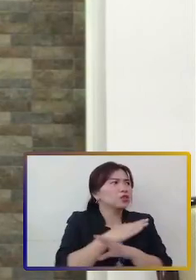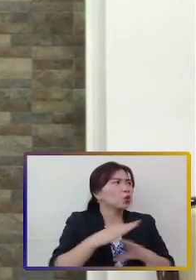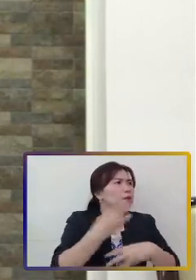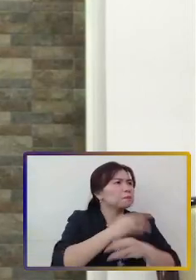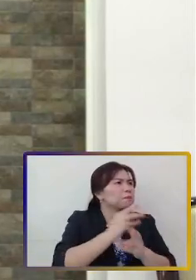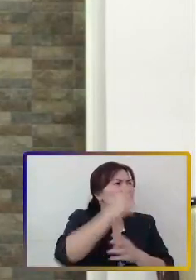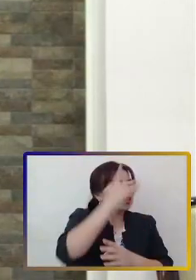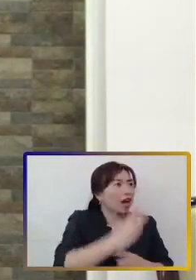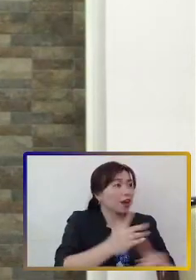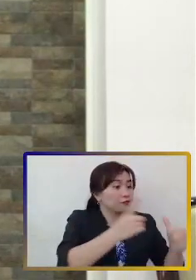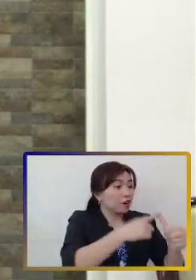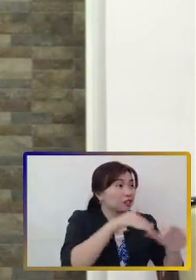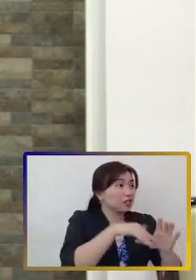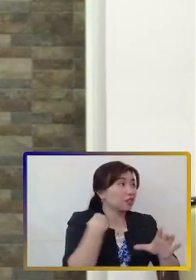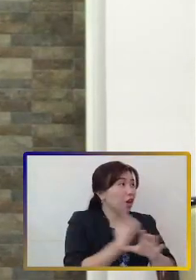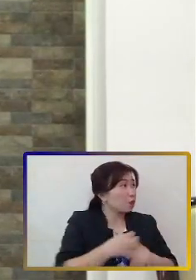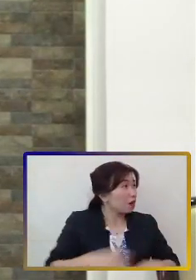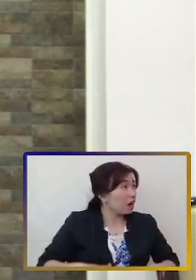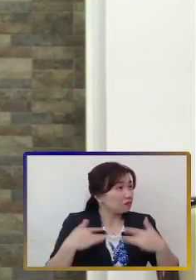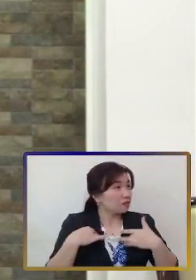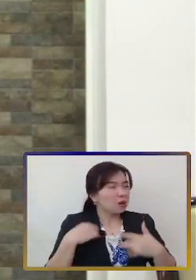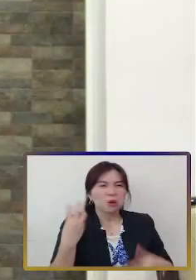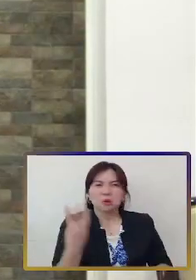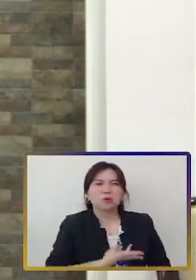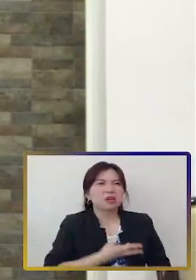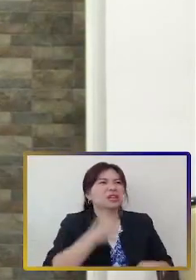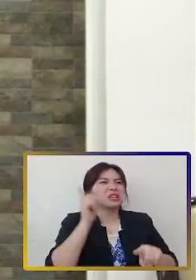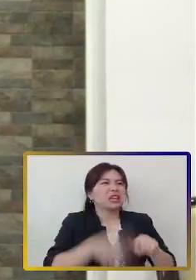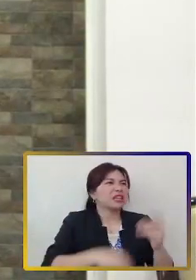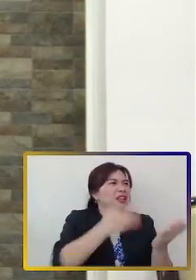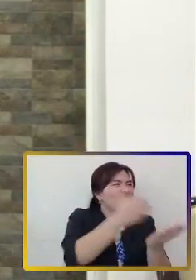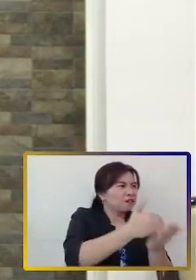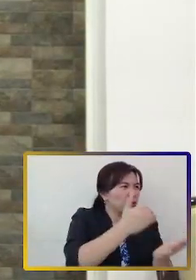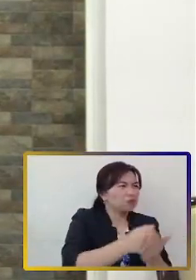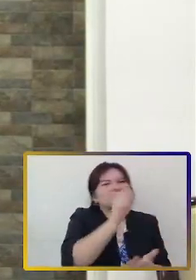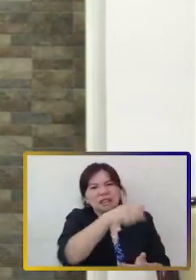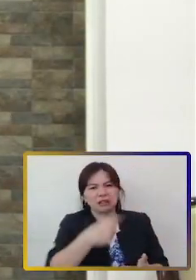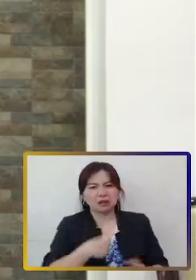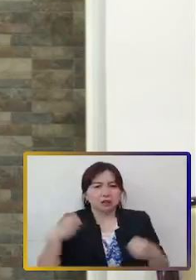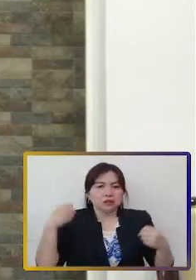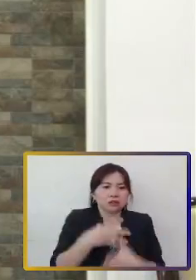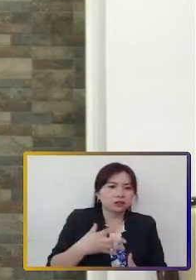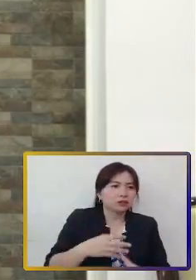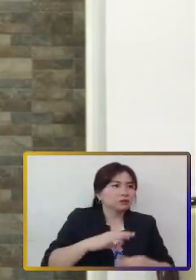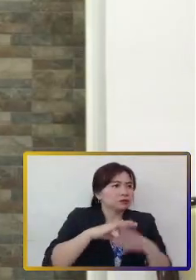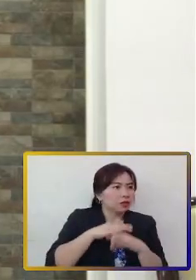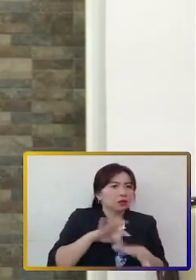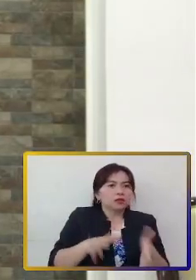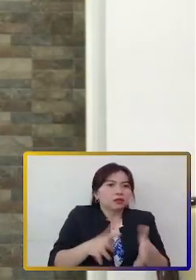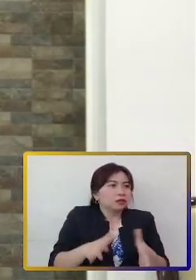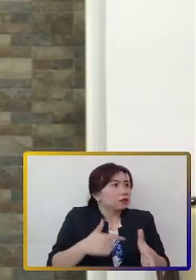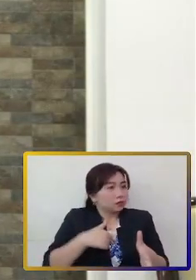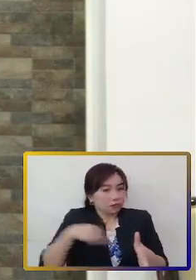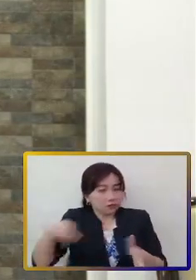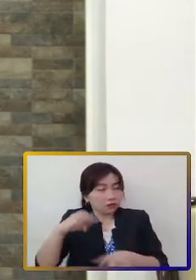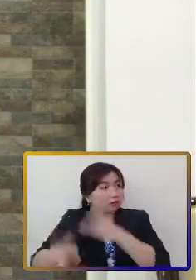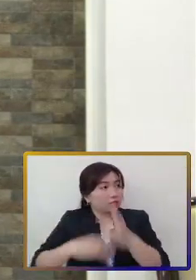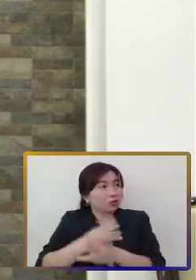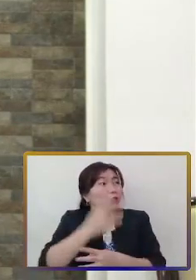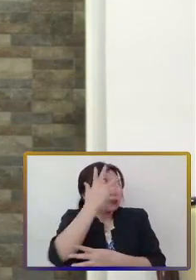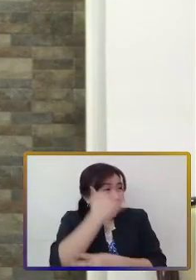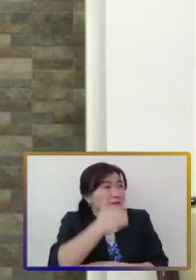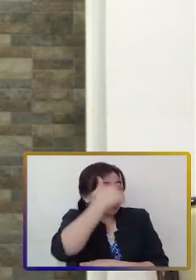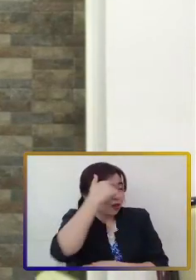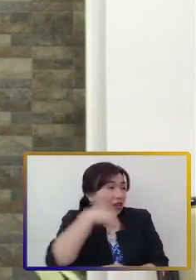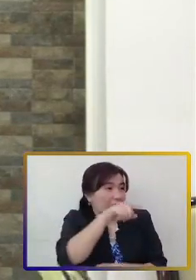Diyos buay natin hindi natin talag maiiwasan na matakot kaban sa ating kapaligiran dahil tayo ay mapupuno